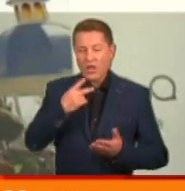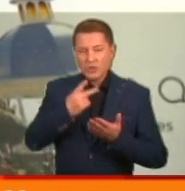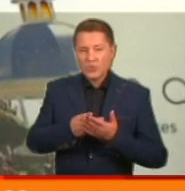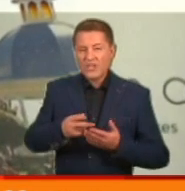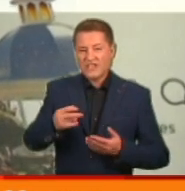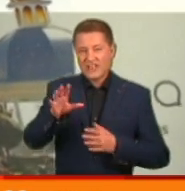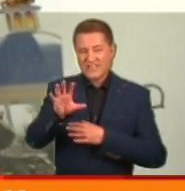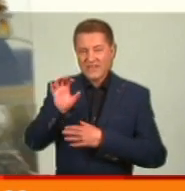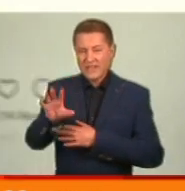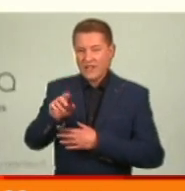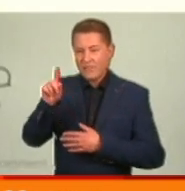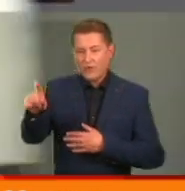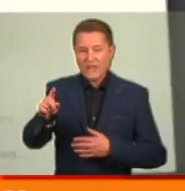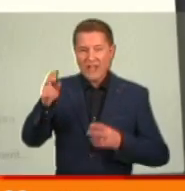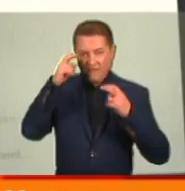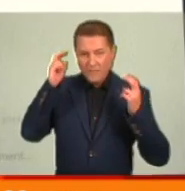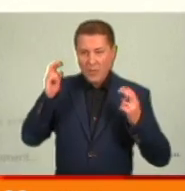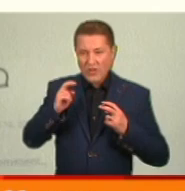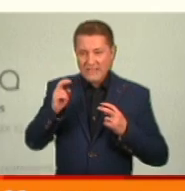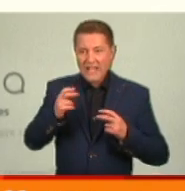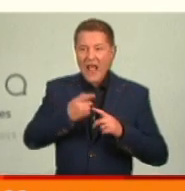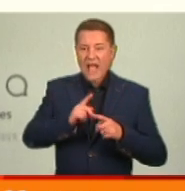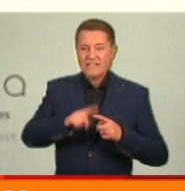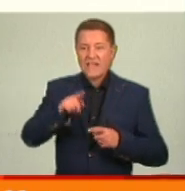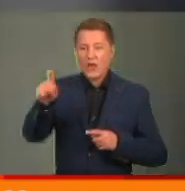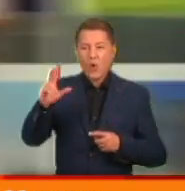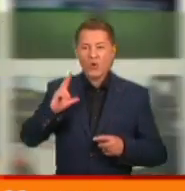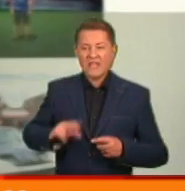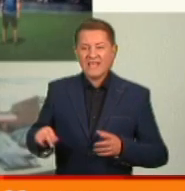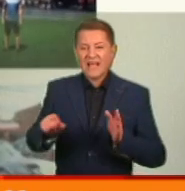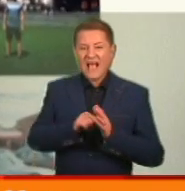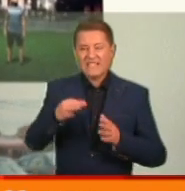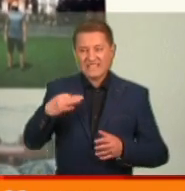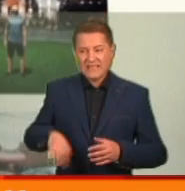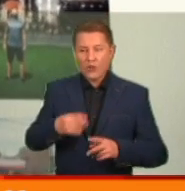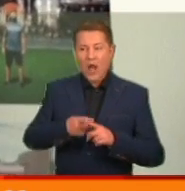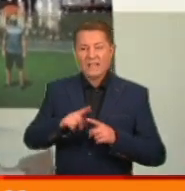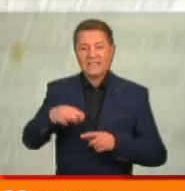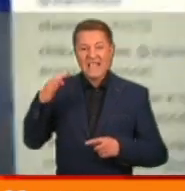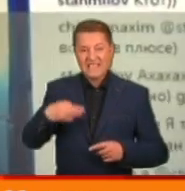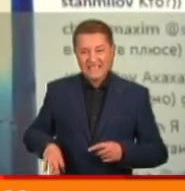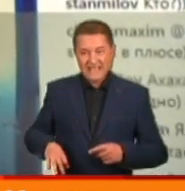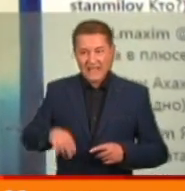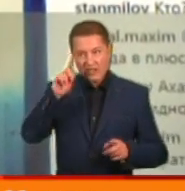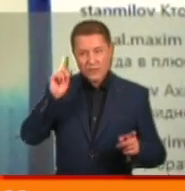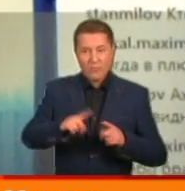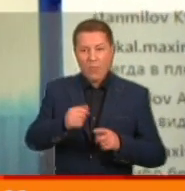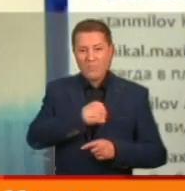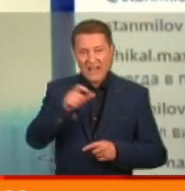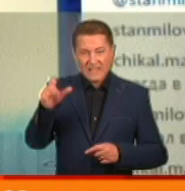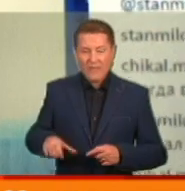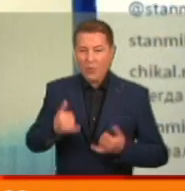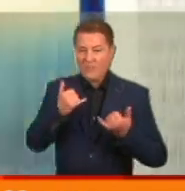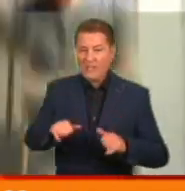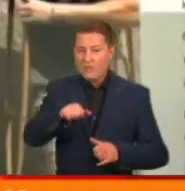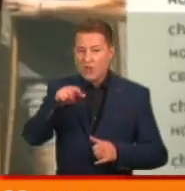у Банчинському чоловічому монастирі. А це вже його донька із сином. А це син з побратимом. І, здається, дивний номер